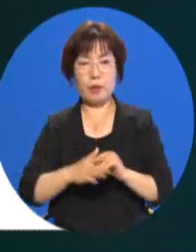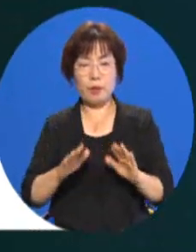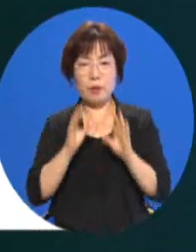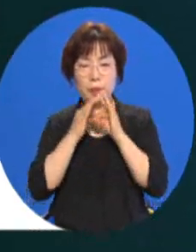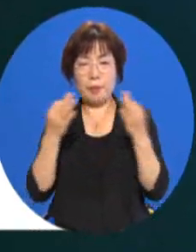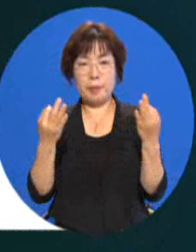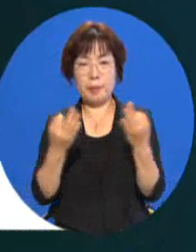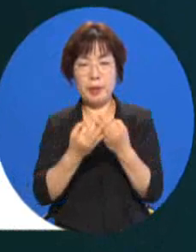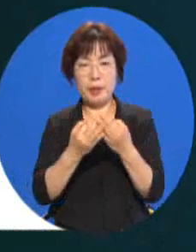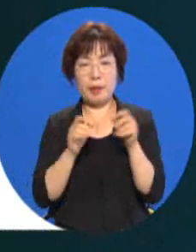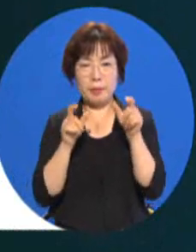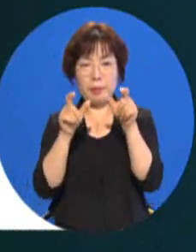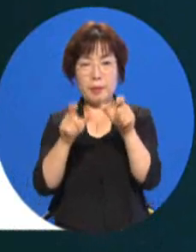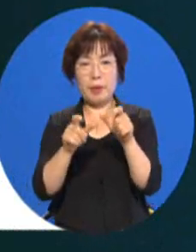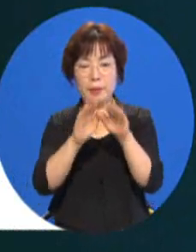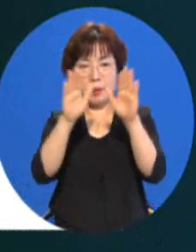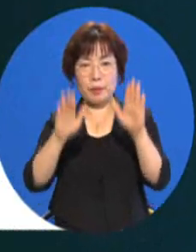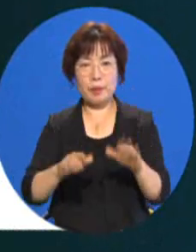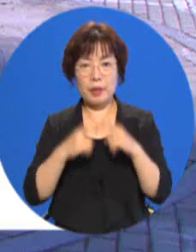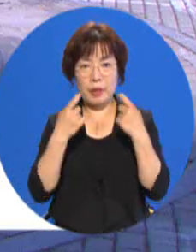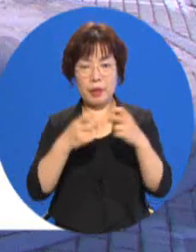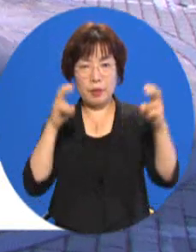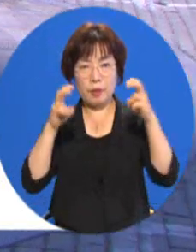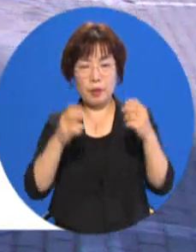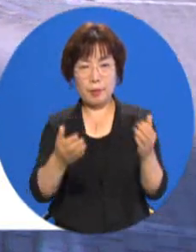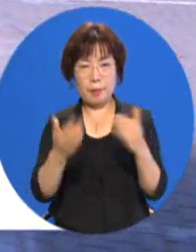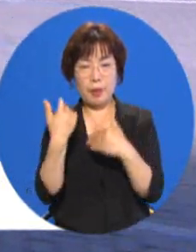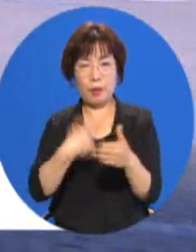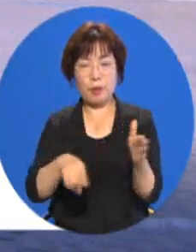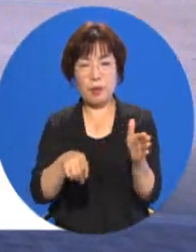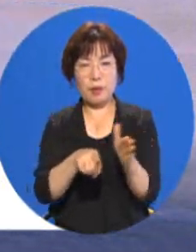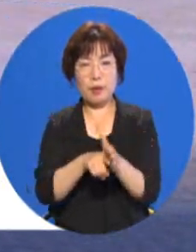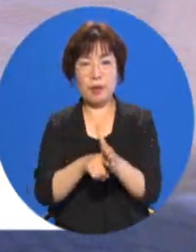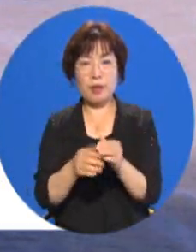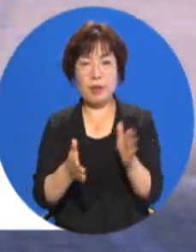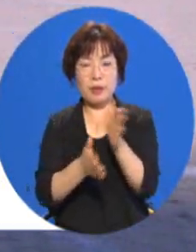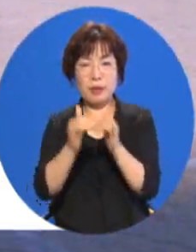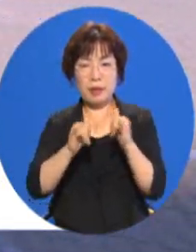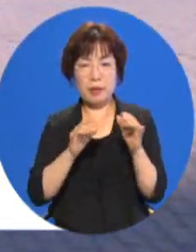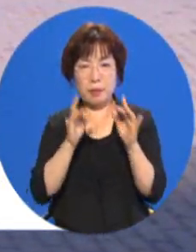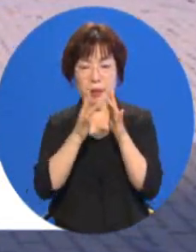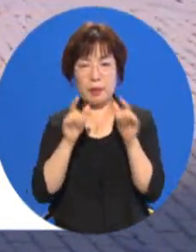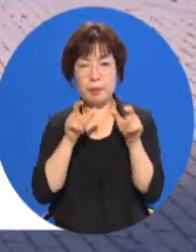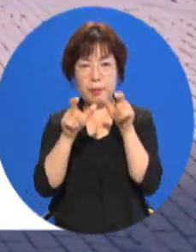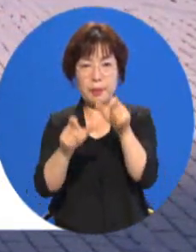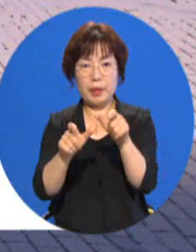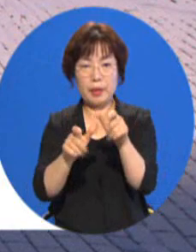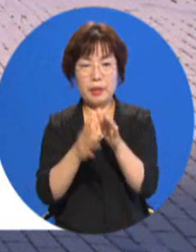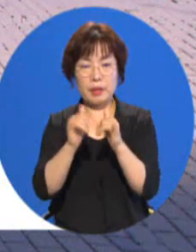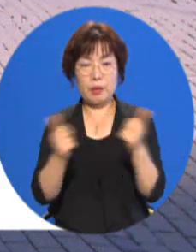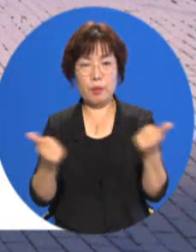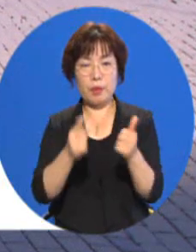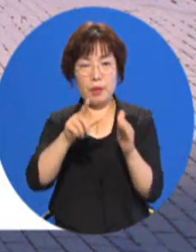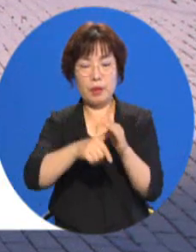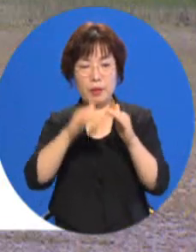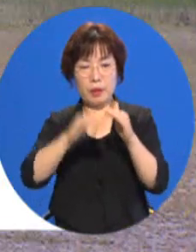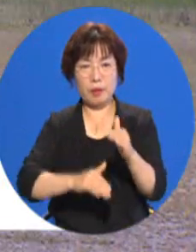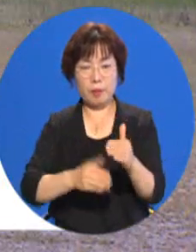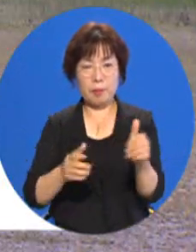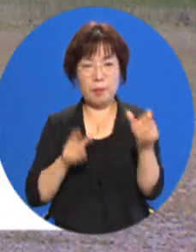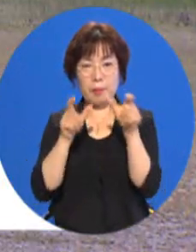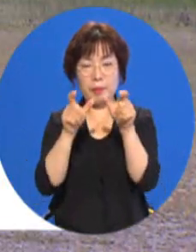오늘 페이스북을 통해 박람회장 민간 유치를 요구하며 여수 시민청원을 제기했던 시민과의 간담회 내용을 전한